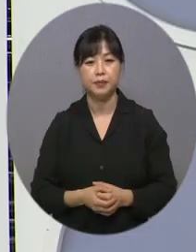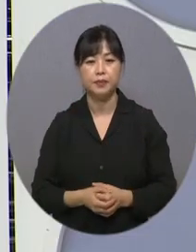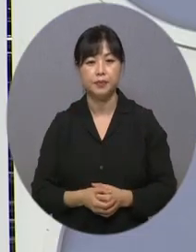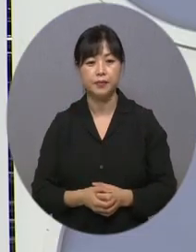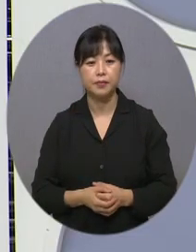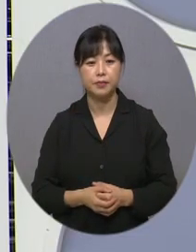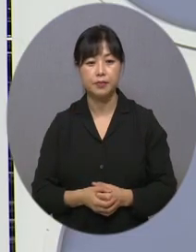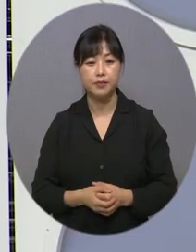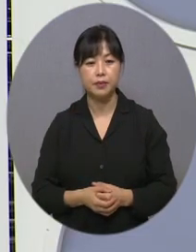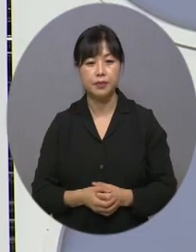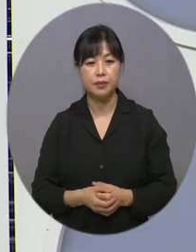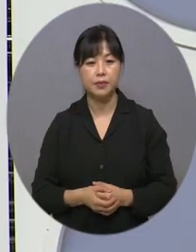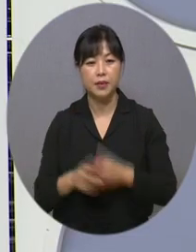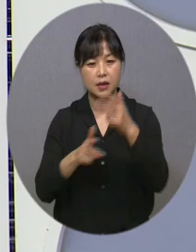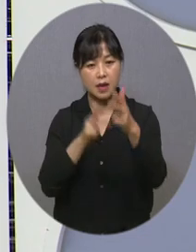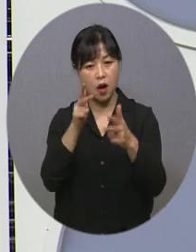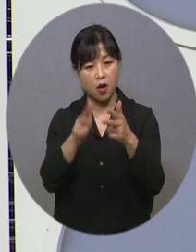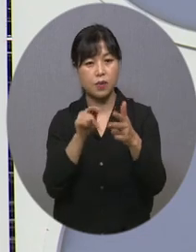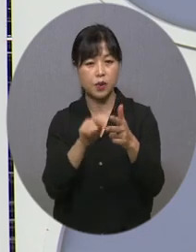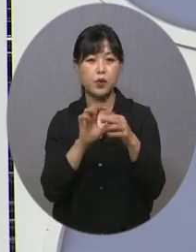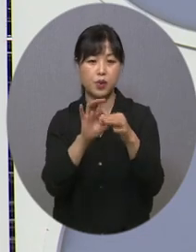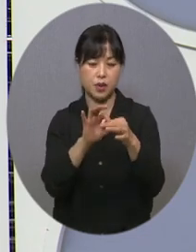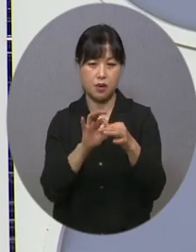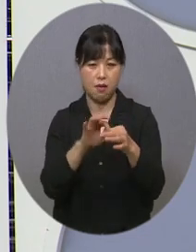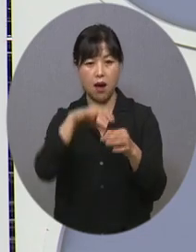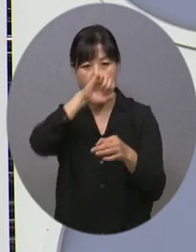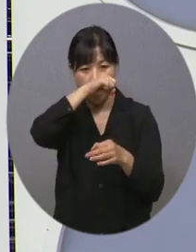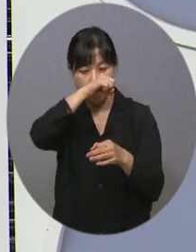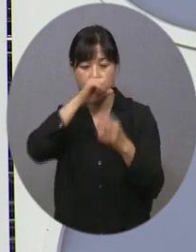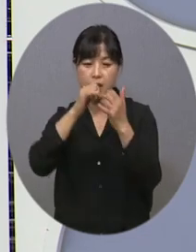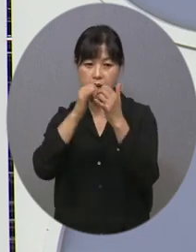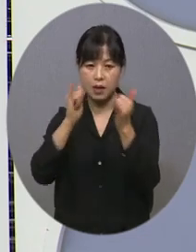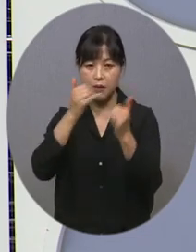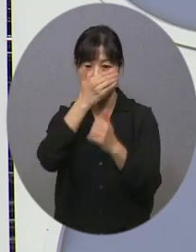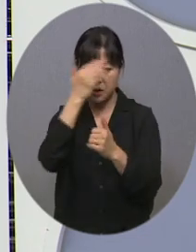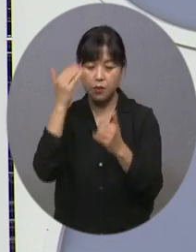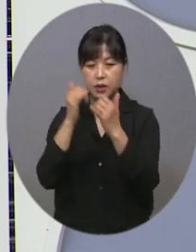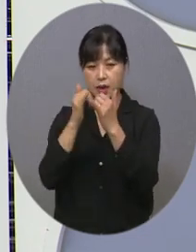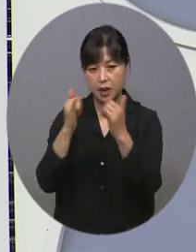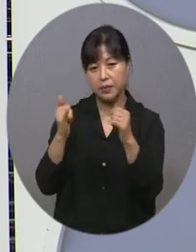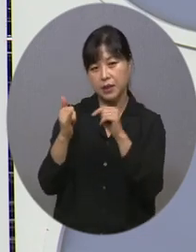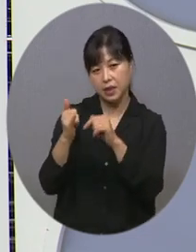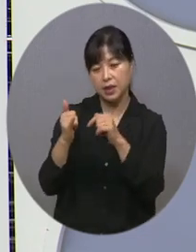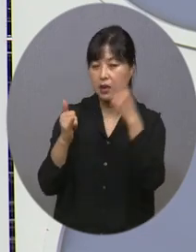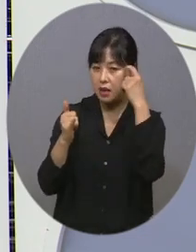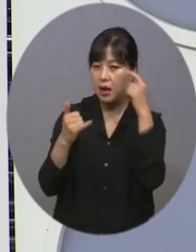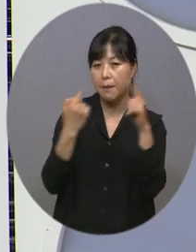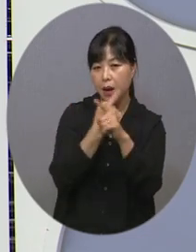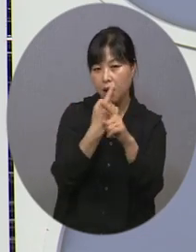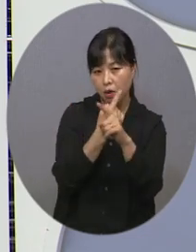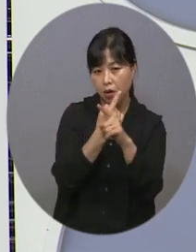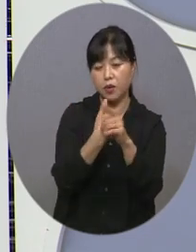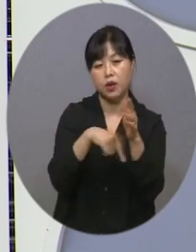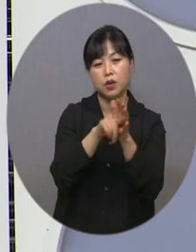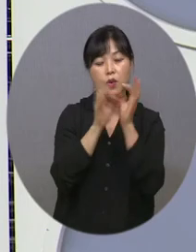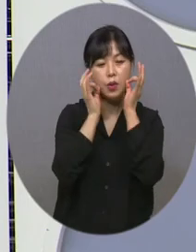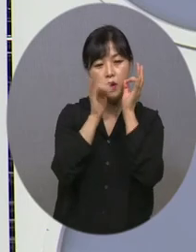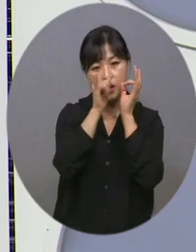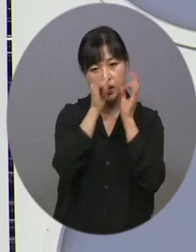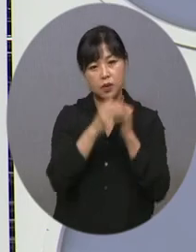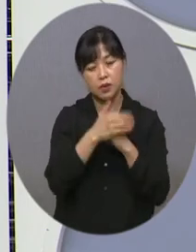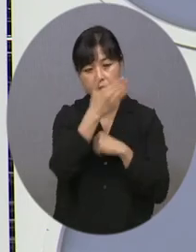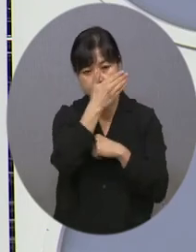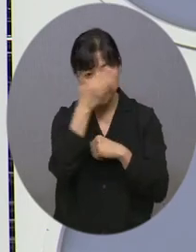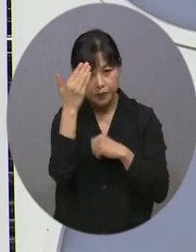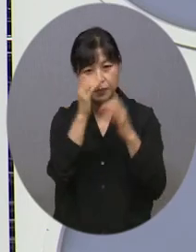네, 그래서 그런 사업을 통해서 이제 아프리카에 대한 우리 젊은이들의 인식을 좀 높이고 제고를 하고 있고요. 그다음에 이제 청년 포럼이나